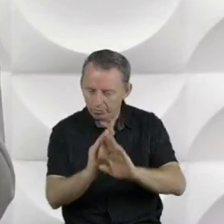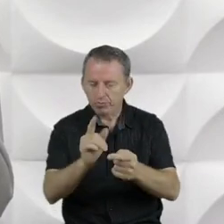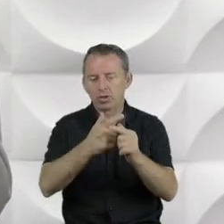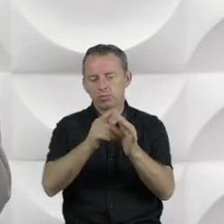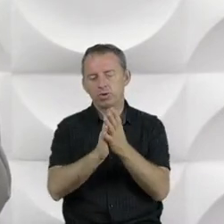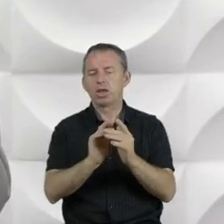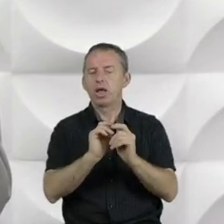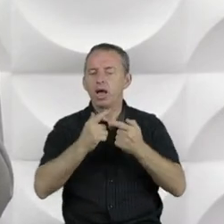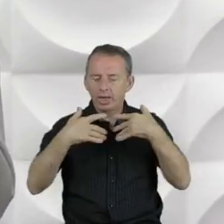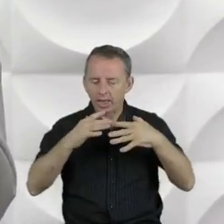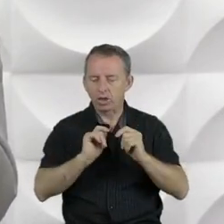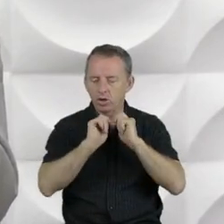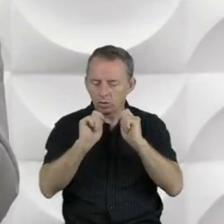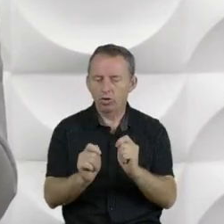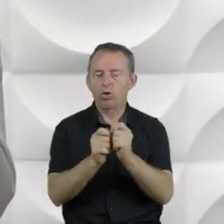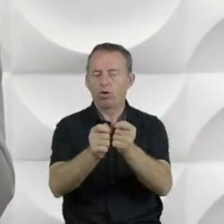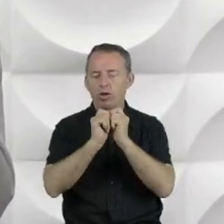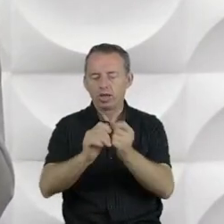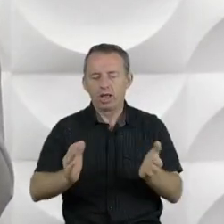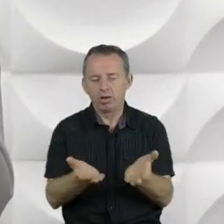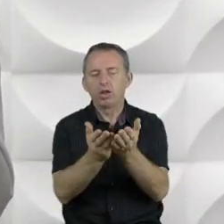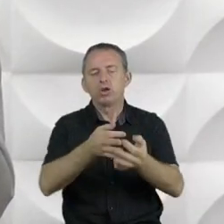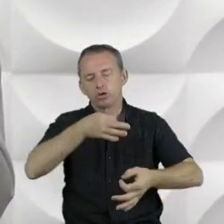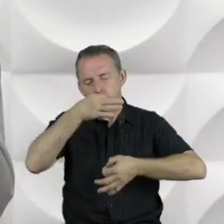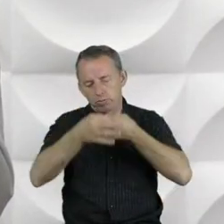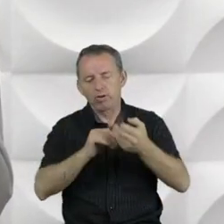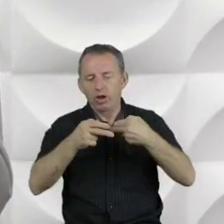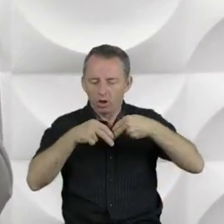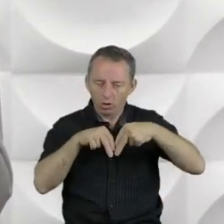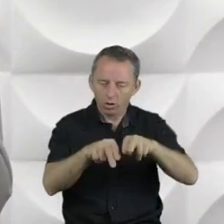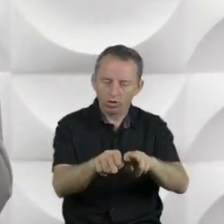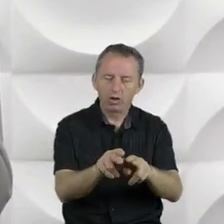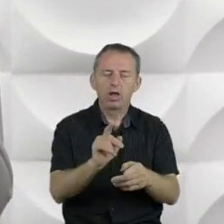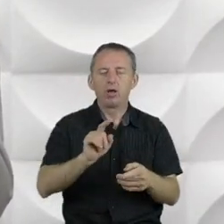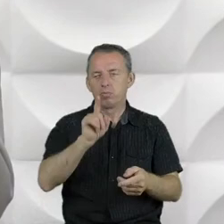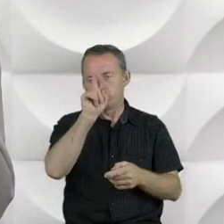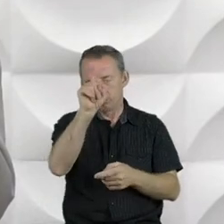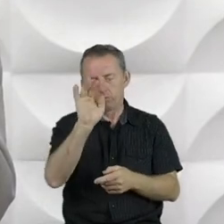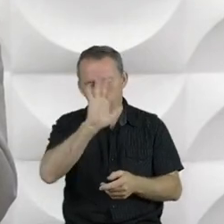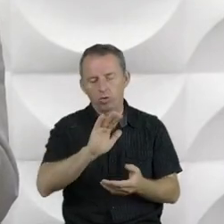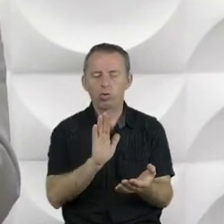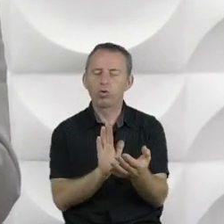ofiary radości. Będę śpiewał i oddawał Panu chwałę.